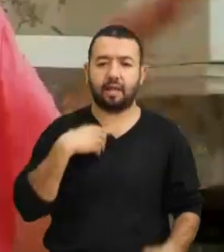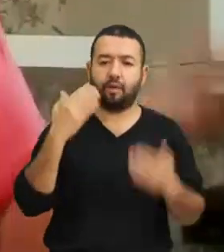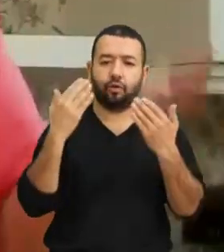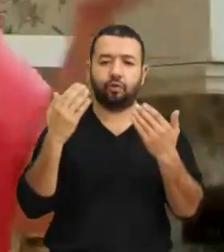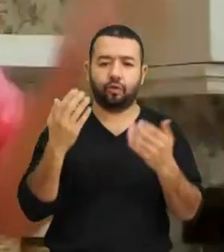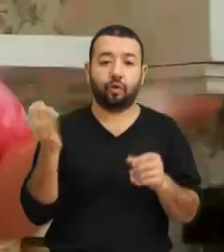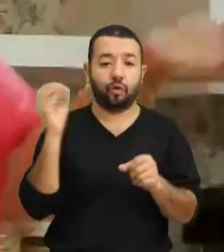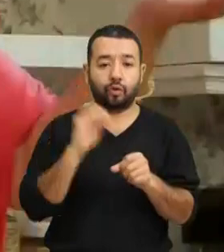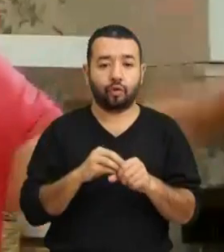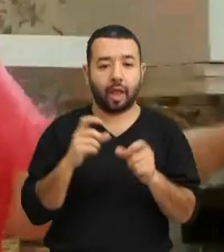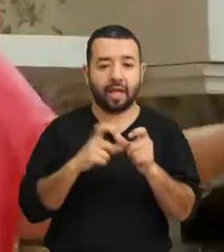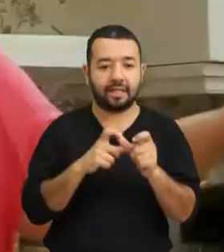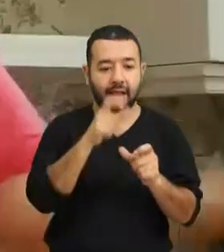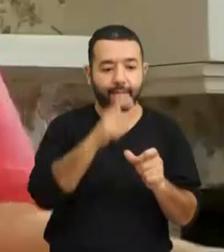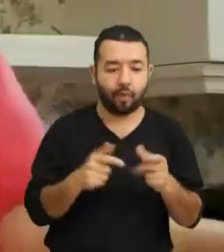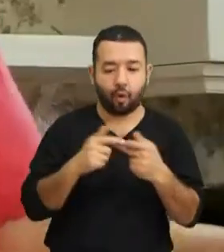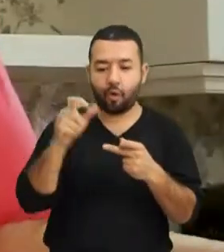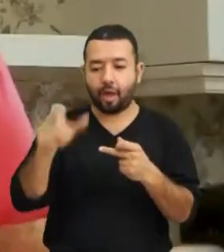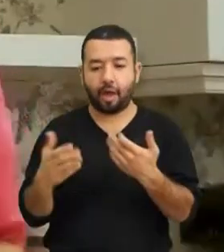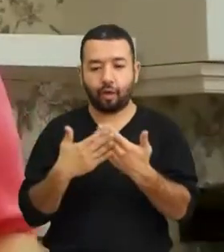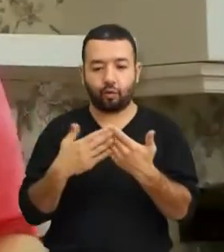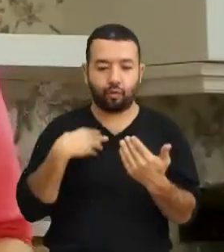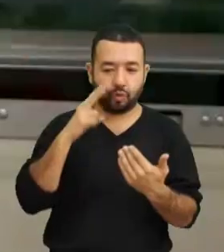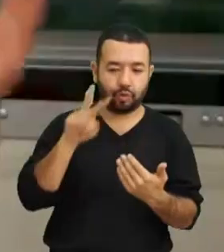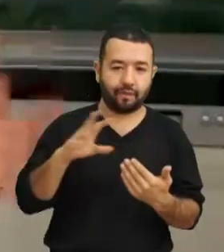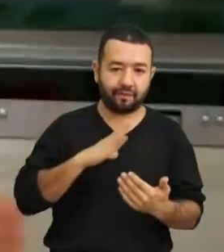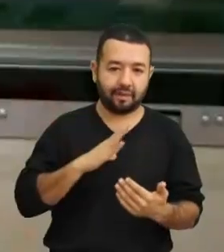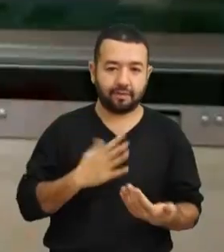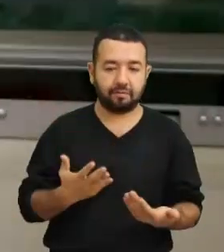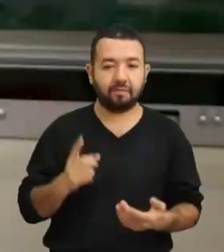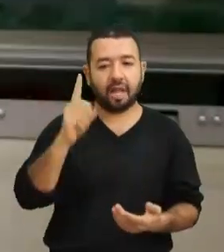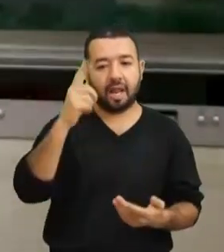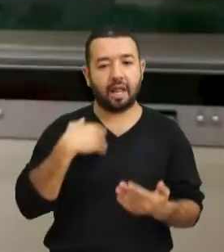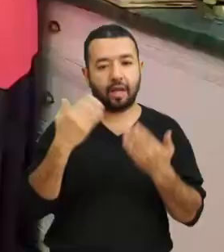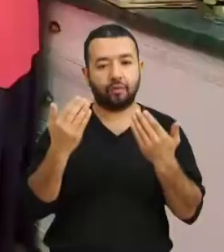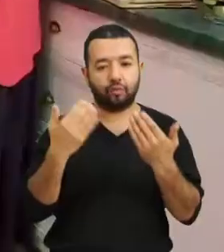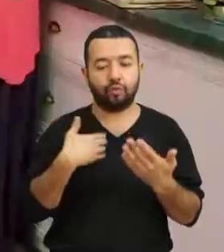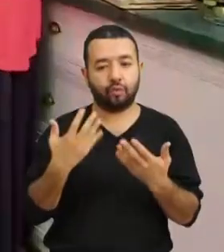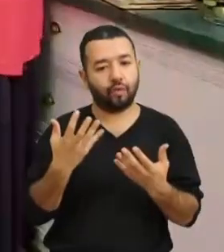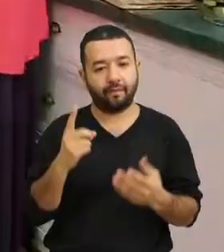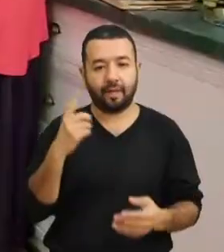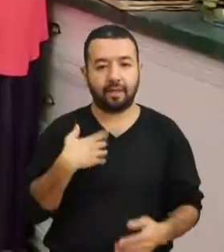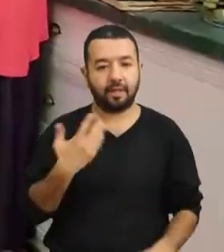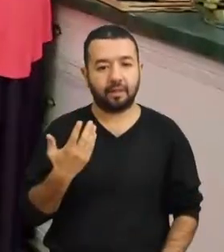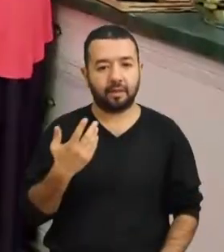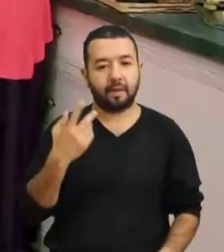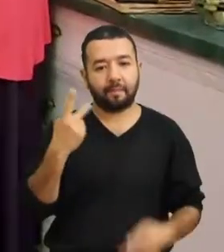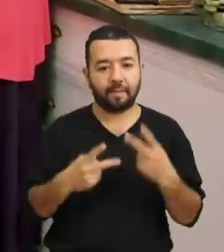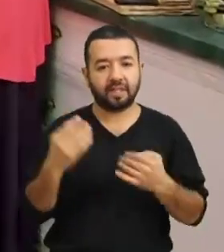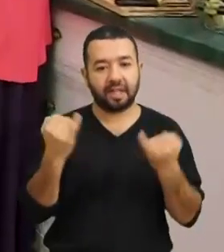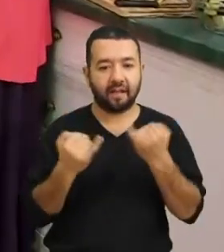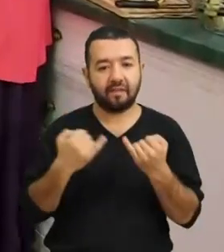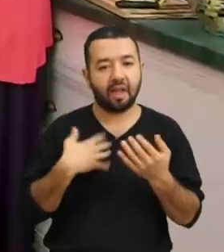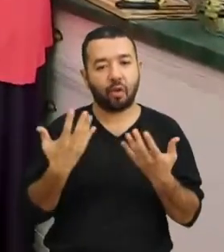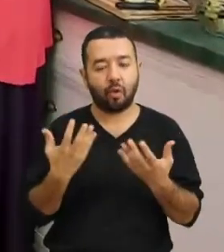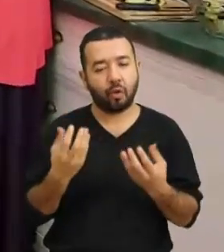ki sonunda Zarp Bey'le Rüya Hanım'ın nirvetini görüyoruz değil mi ya? Allah'ıma şükürler olsun valla. Kız bazen kavga ediyorlardı falan